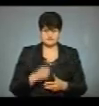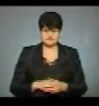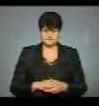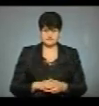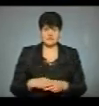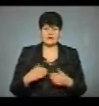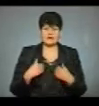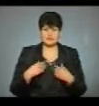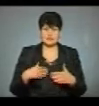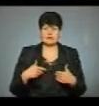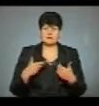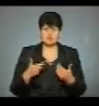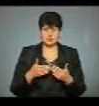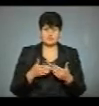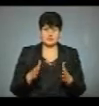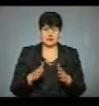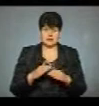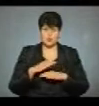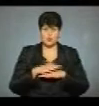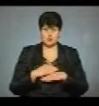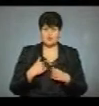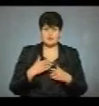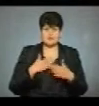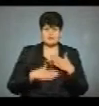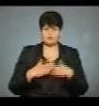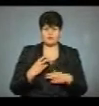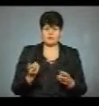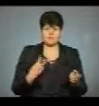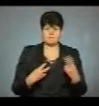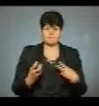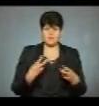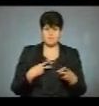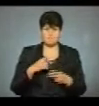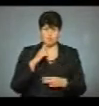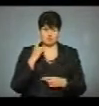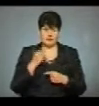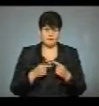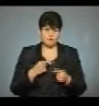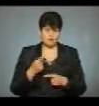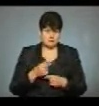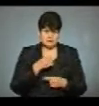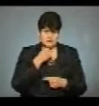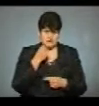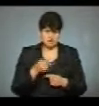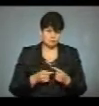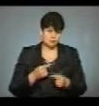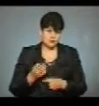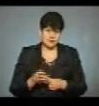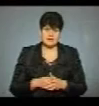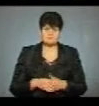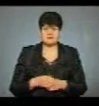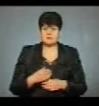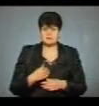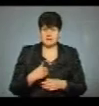Я даю відкриті уроки. До мене з задоволенням ходить і молоде покоління, і старше покоління. І